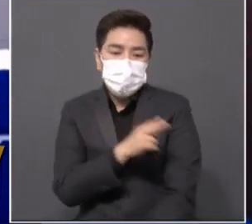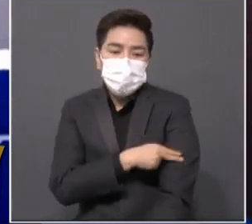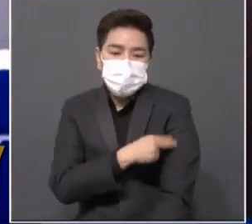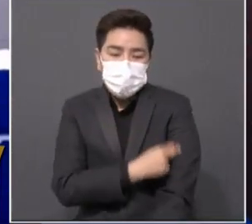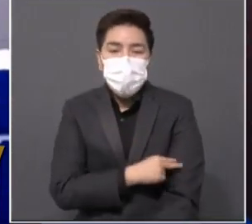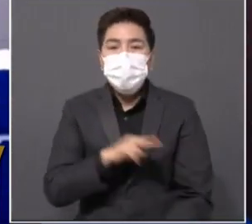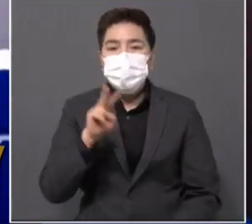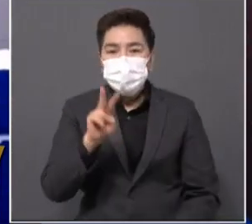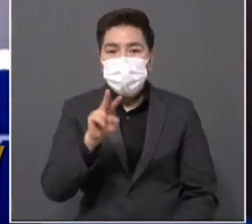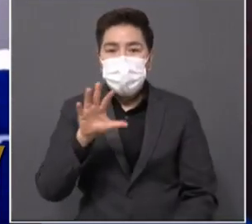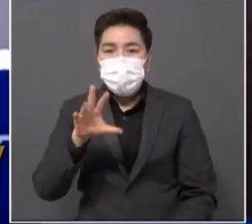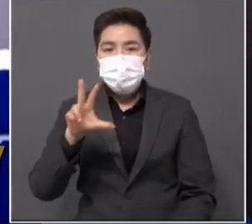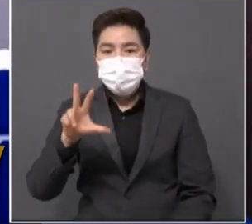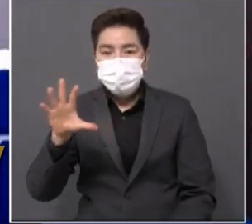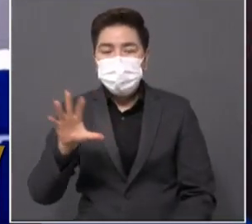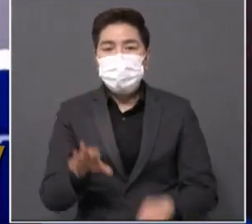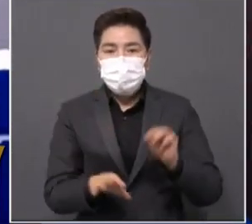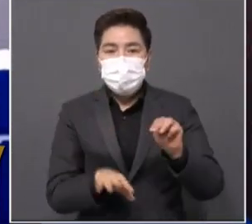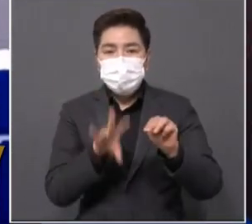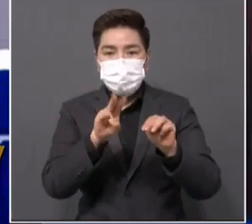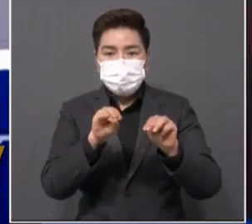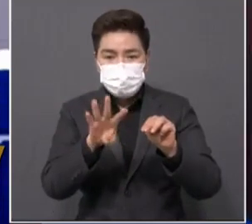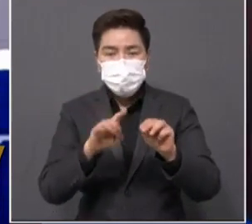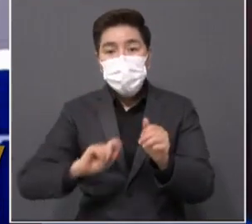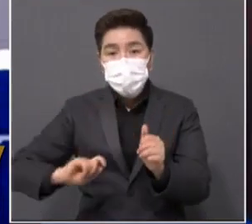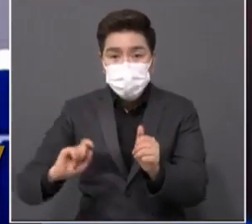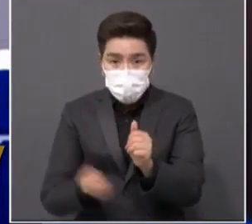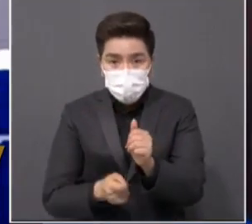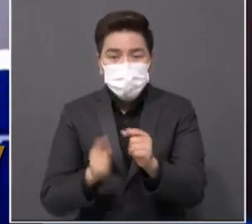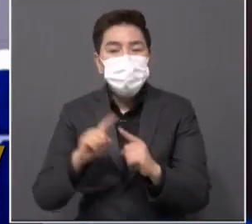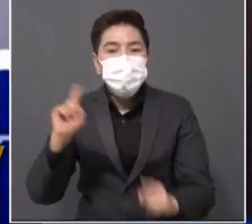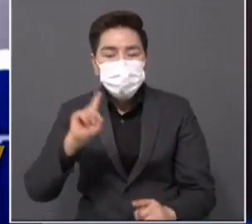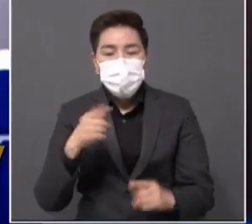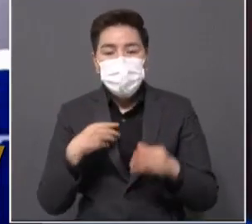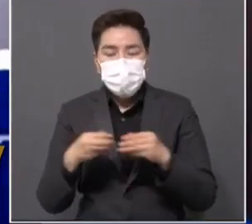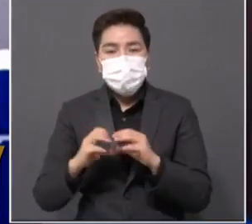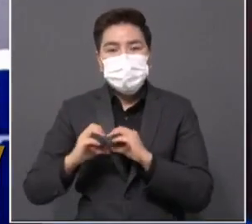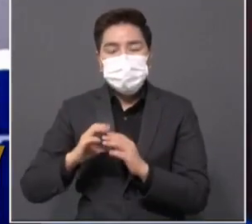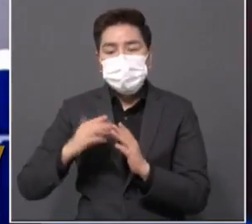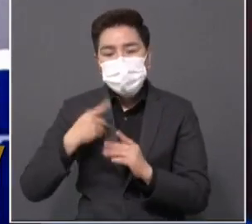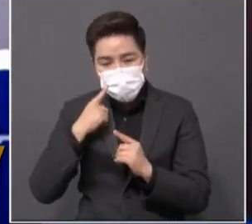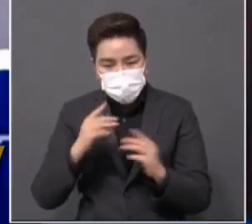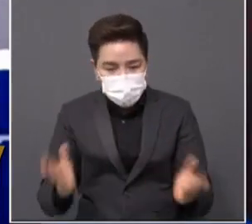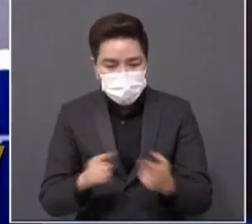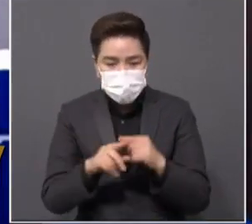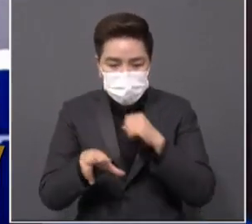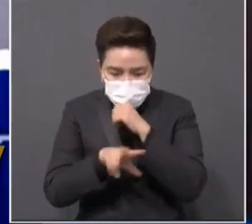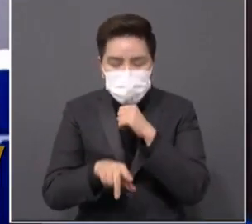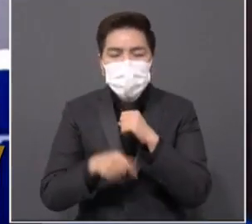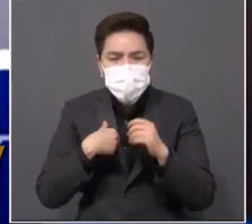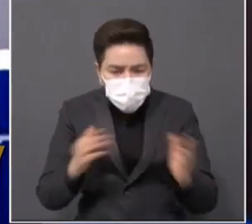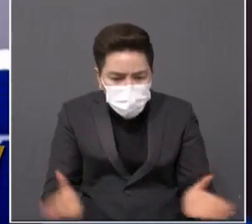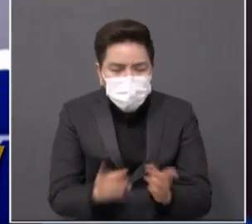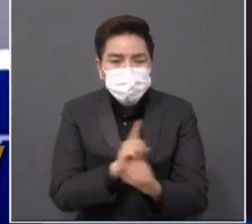2535 มาตรา 74ซึ่มบทรงโษทางอายาพักภูมิจัไทยจัสนบสนุการใช้กัชา